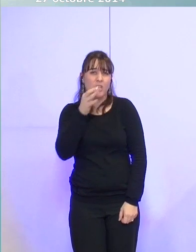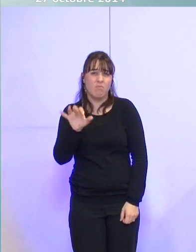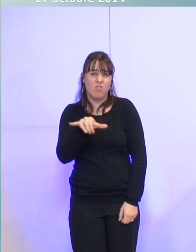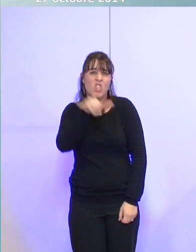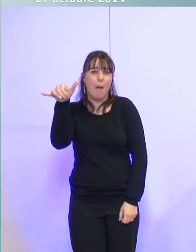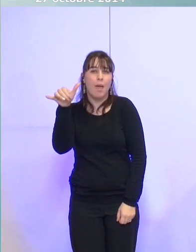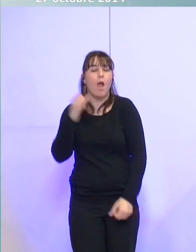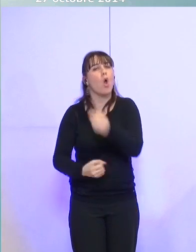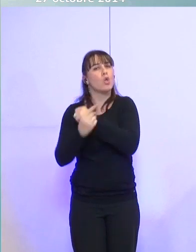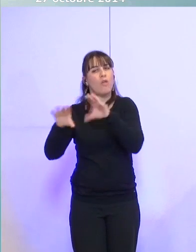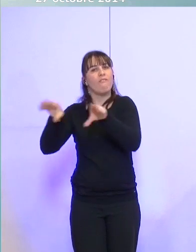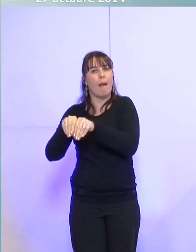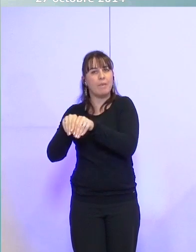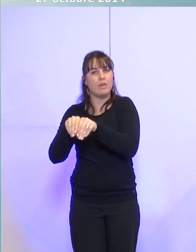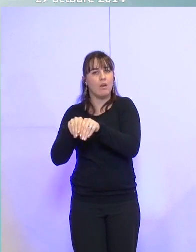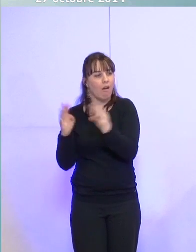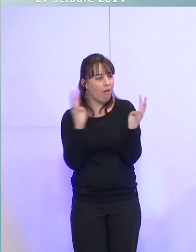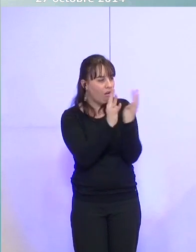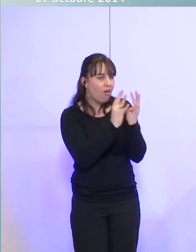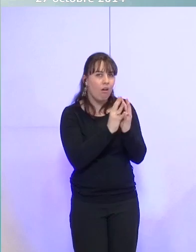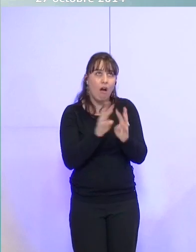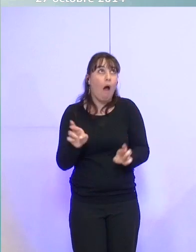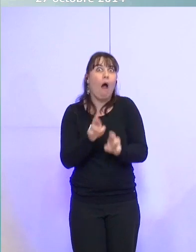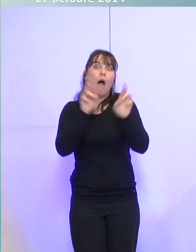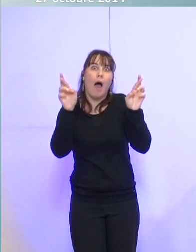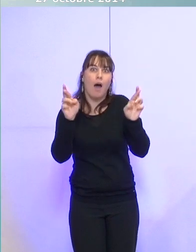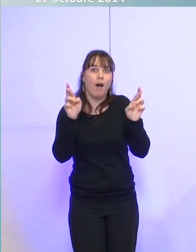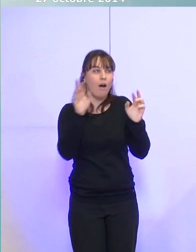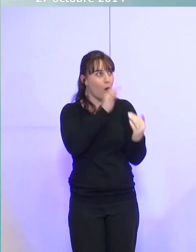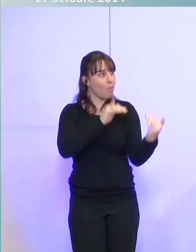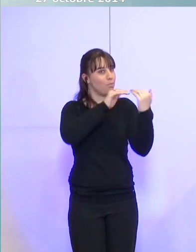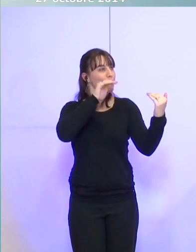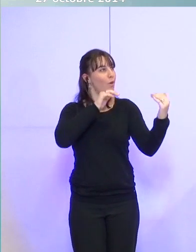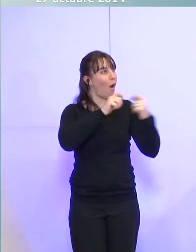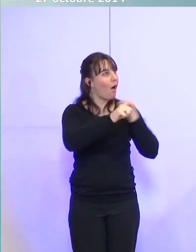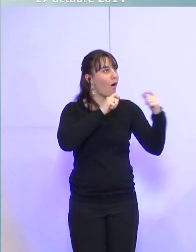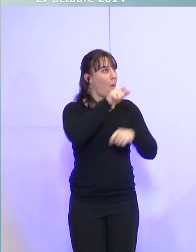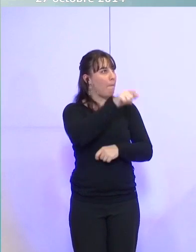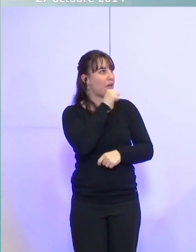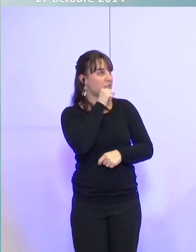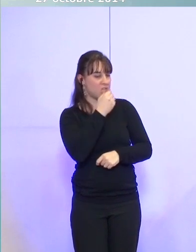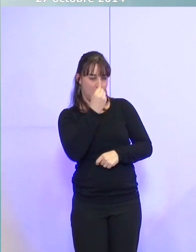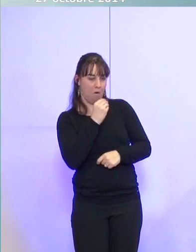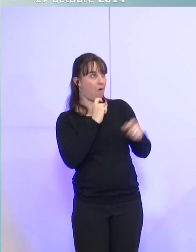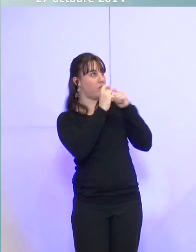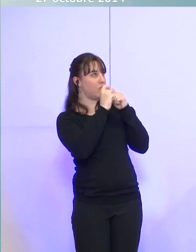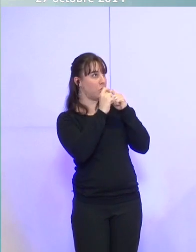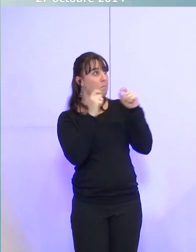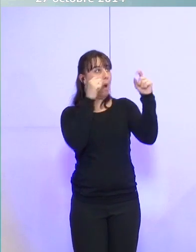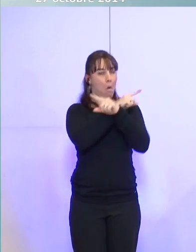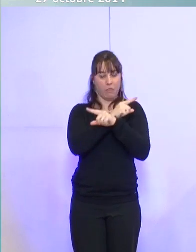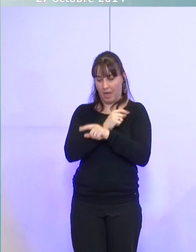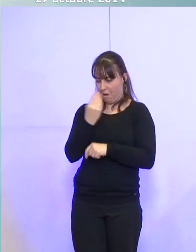familial, l'occasion d'échanger d'égal à égal avec une personne âgée. Ainsi, et au vu de cette